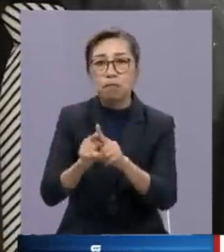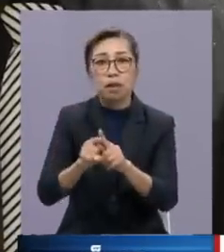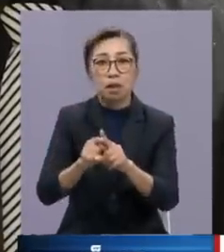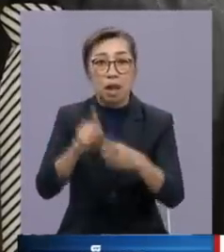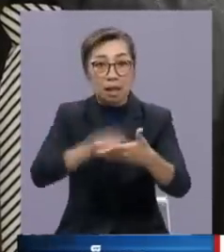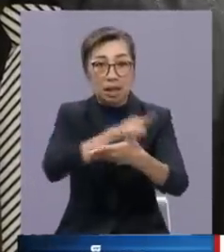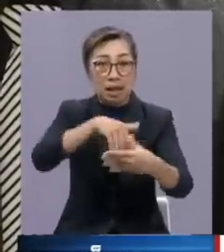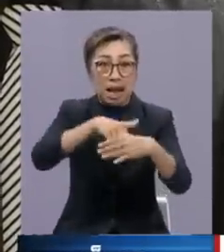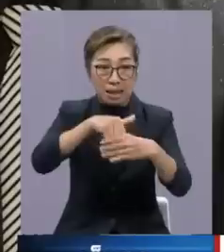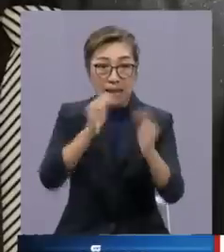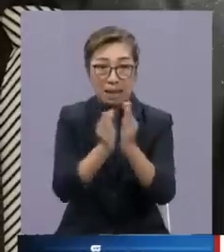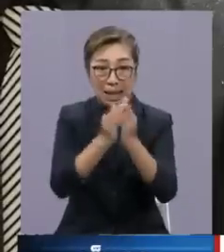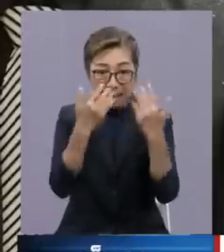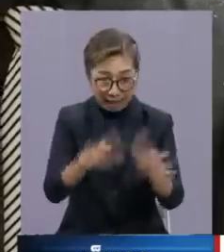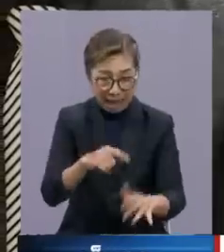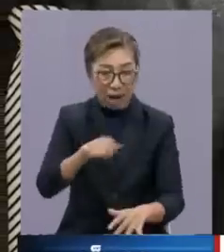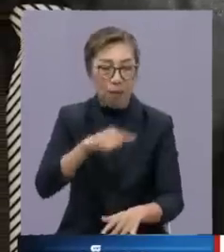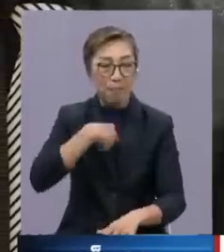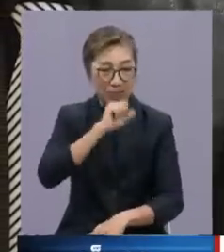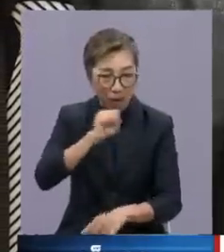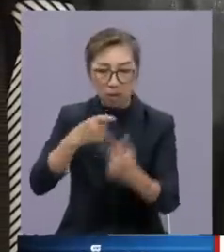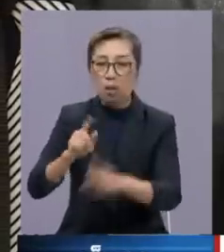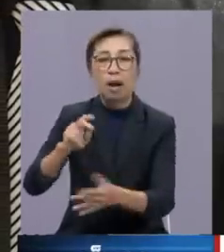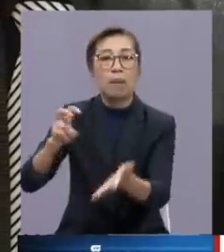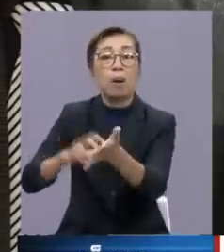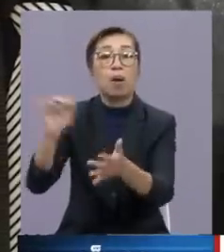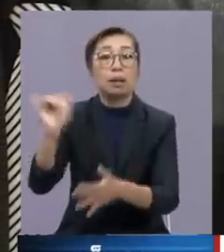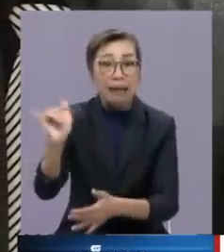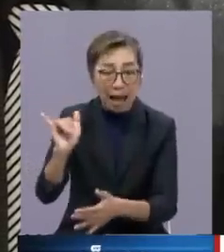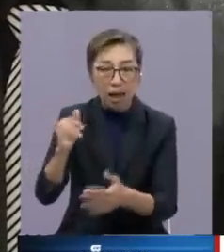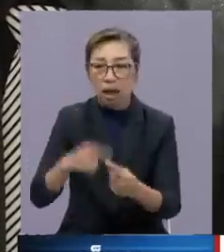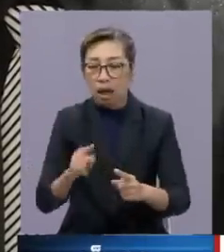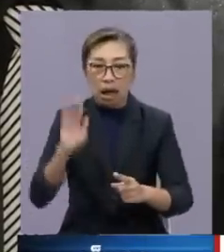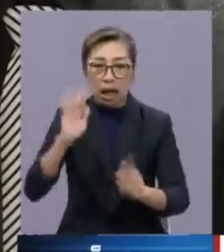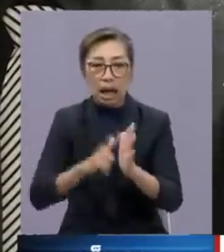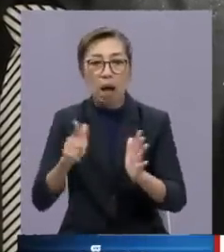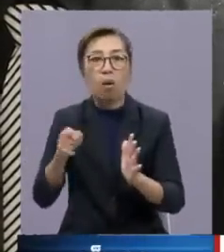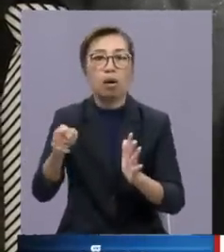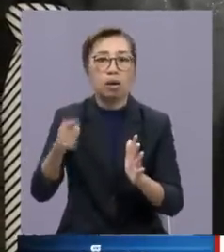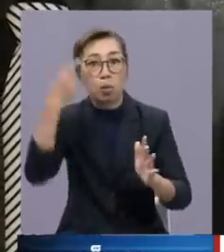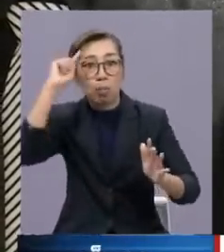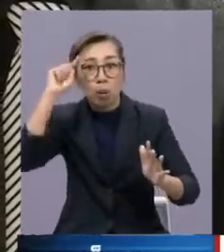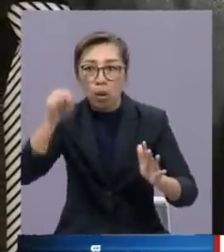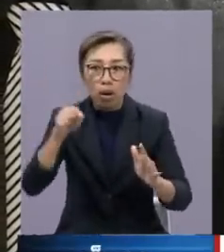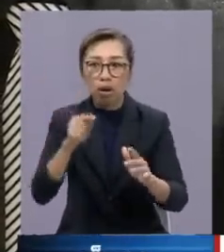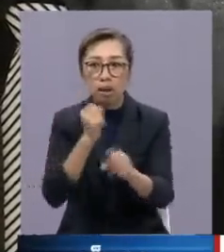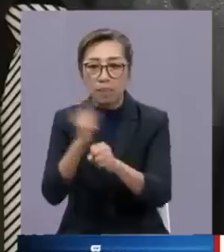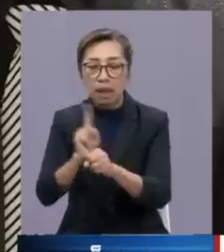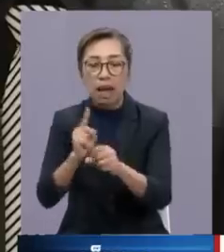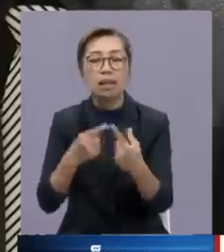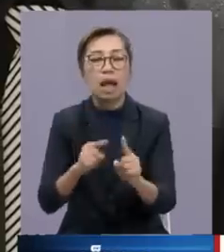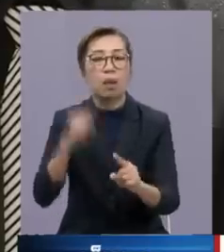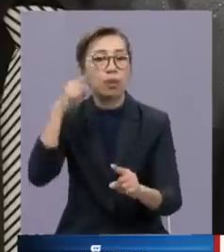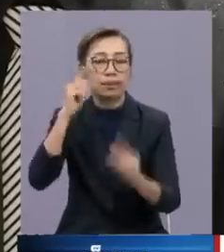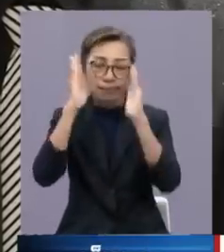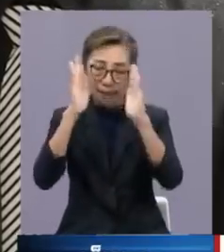ได้รับรองการเป็นส.ส.อย่างเป็นทางการ อ ่ะทีนี้กระบวนการลาออกก็อย่างที่บอกไปก็ต้องรอนะครับในส่วนของการดำเนินการแต่ความตั้งใจของเธอก็คือยังไงก็ลาออกนะ